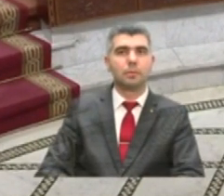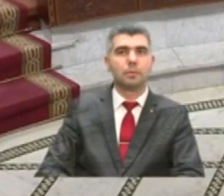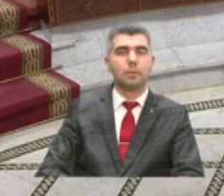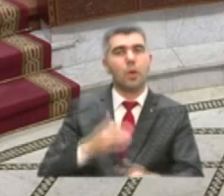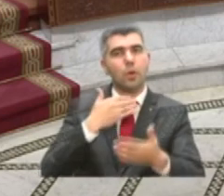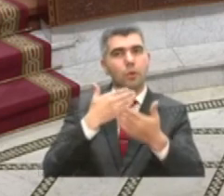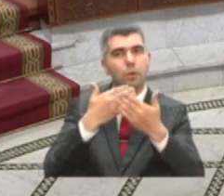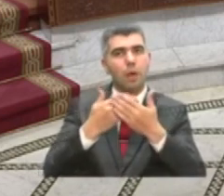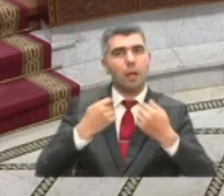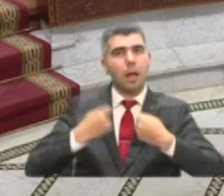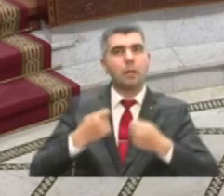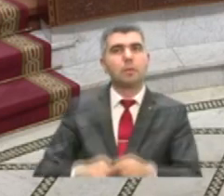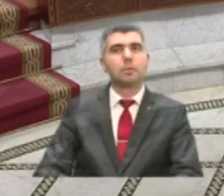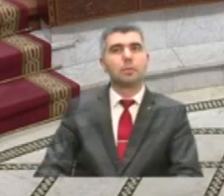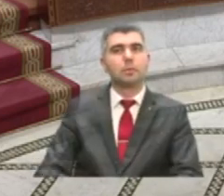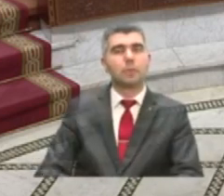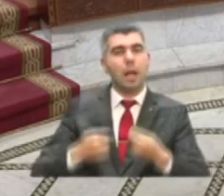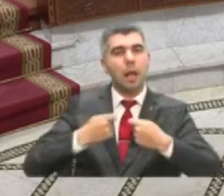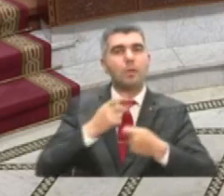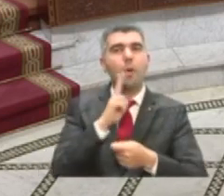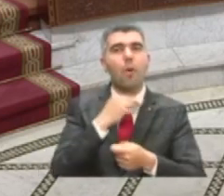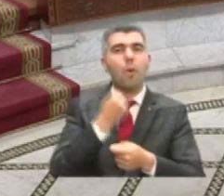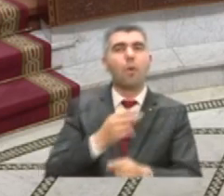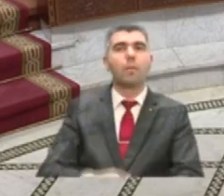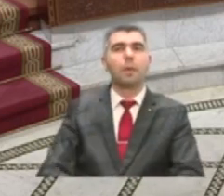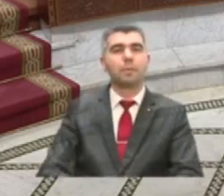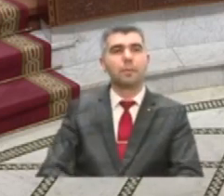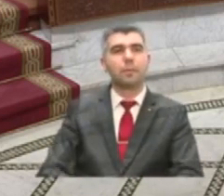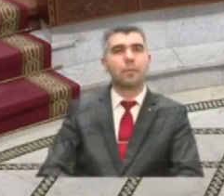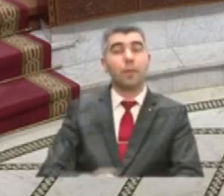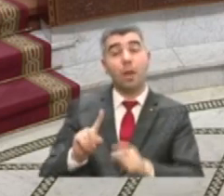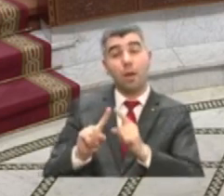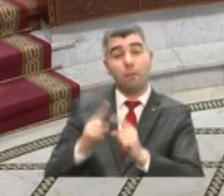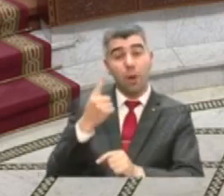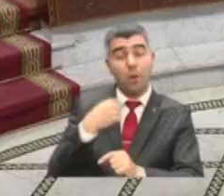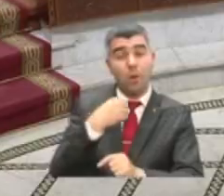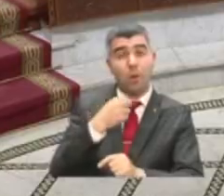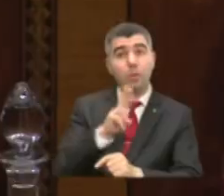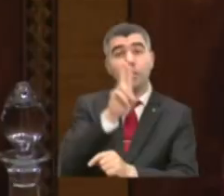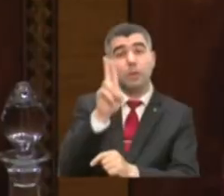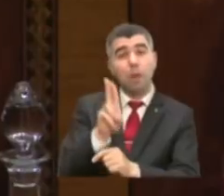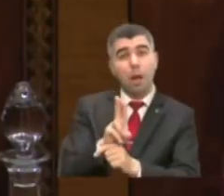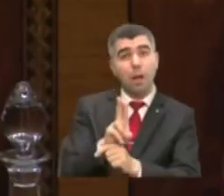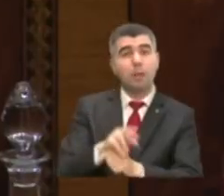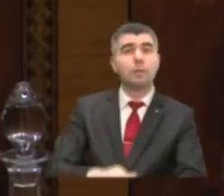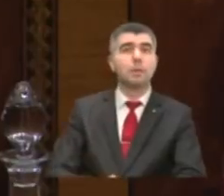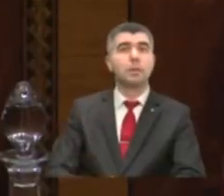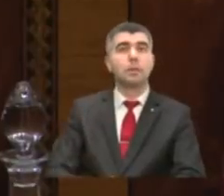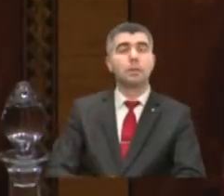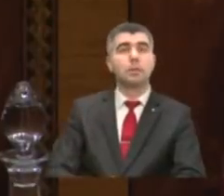شكرا سيد الرئيس. سيد رئيس الحكومة، أول شيء السؤال ليس بقطاعي، فهو